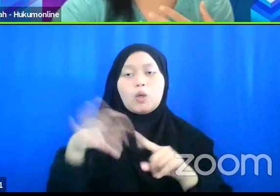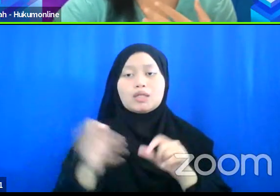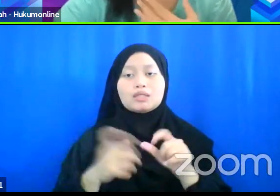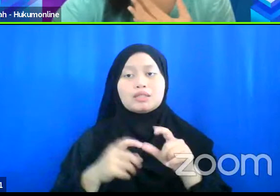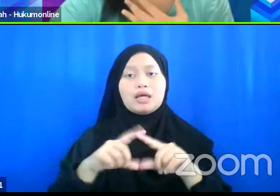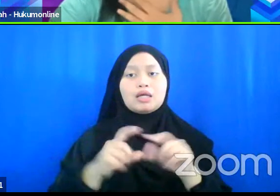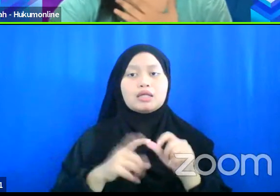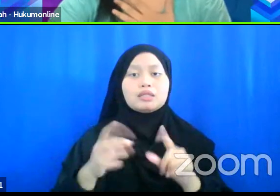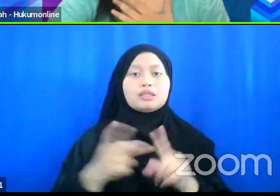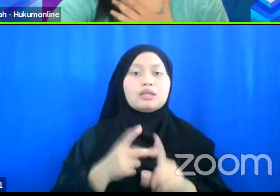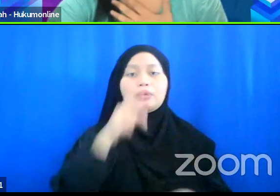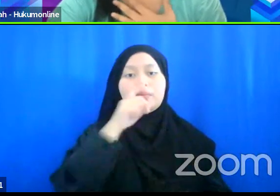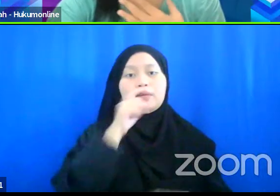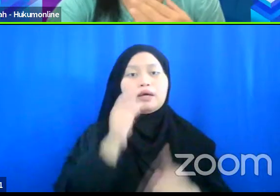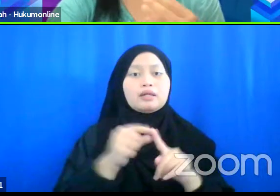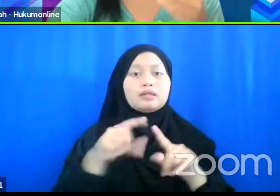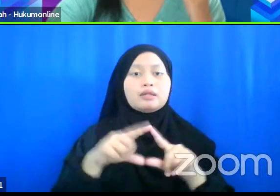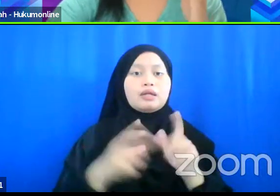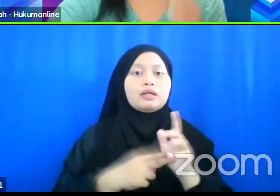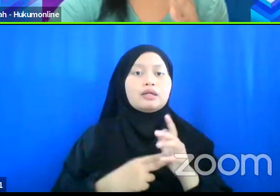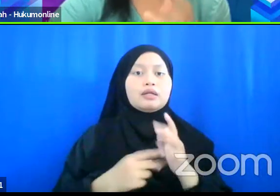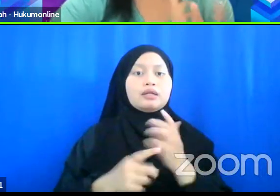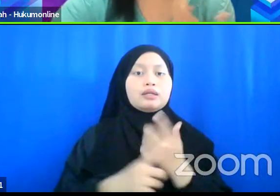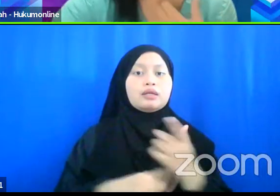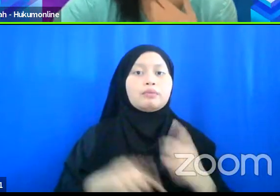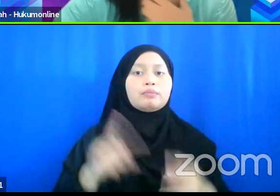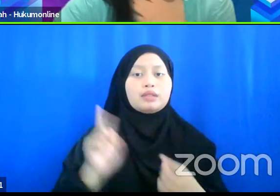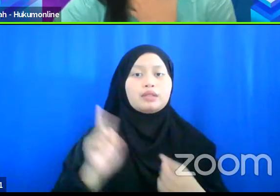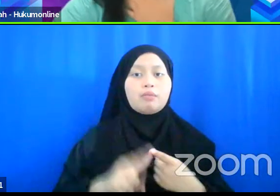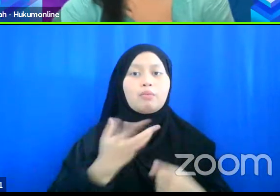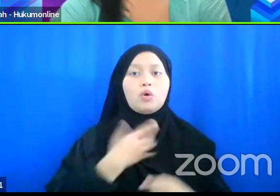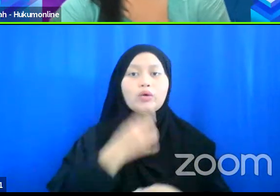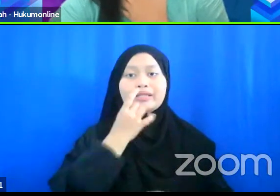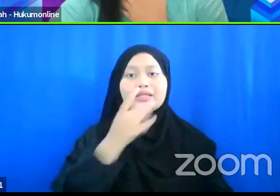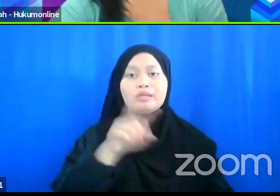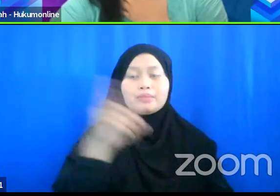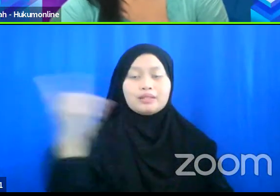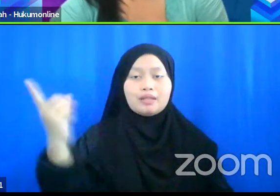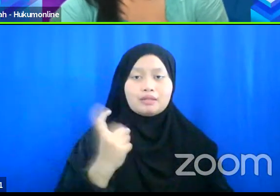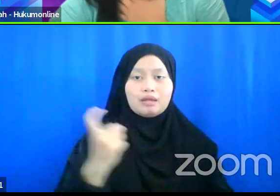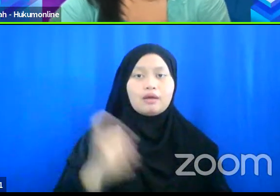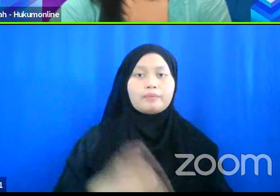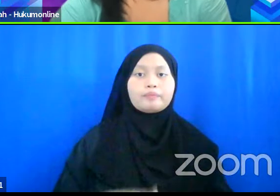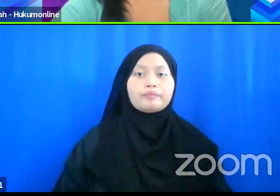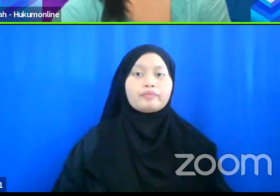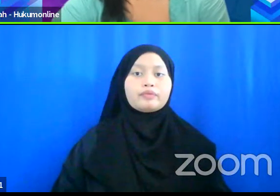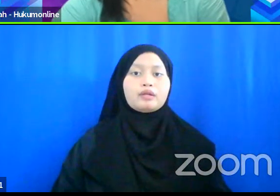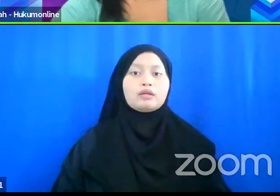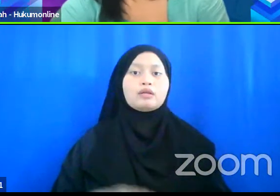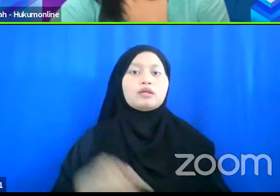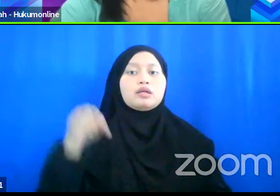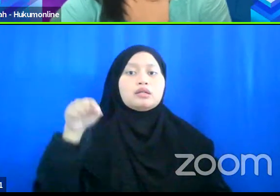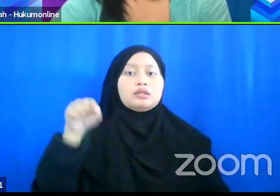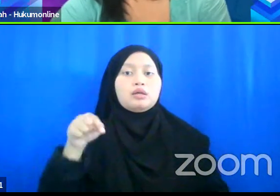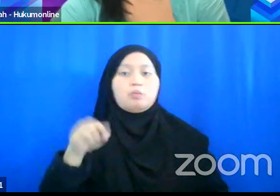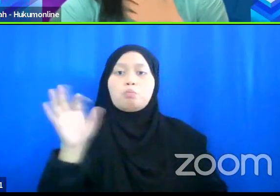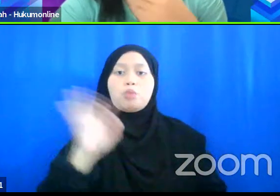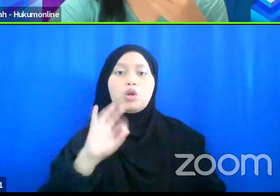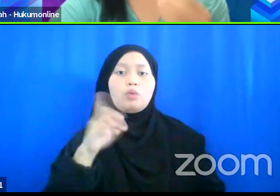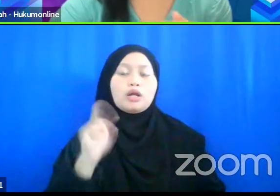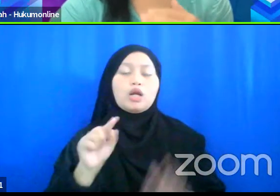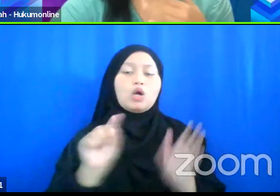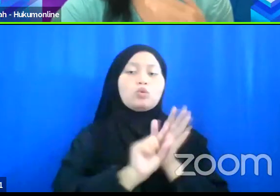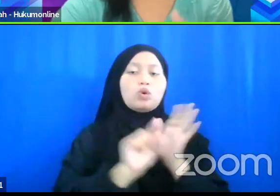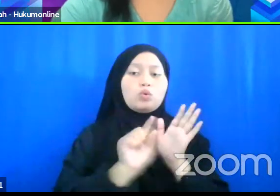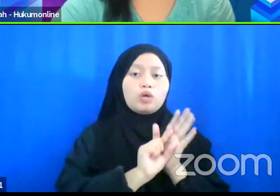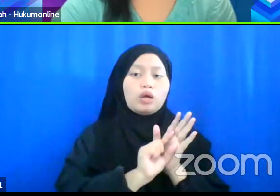juga Pak Dani pertama ini izin bertanya dari nonisteen di dikarenakan sekarang belum terdapat undang-undang PDP